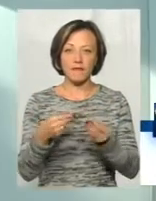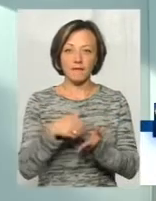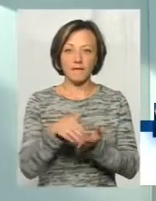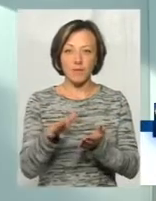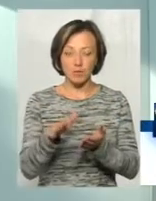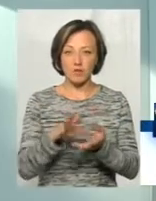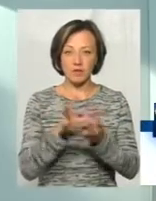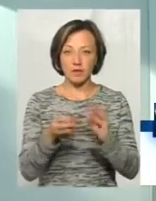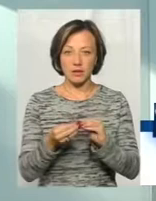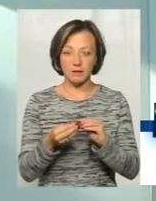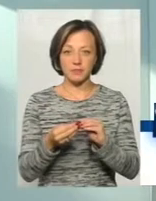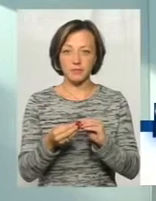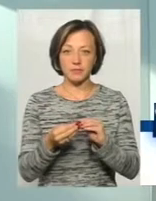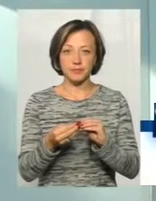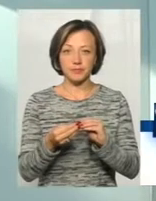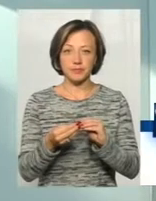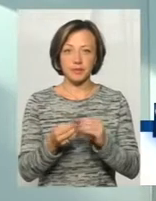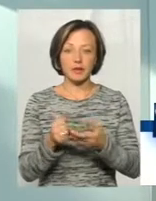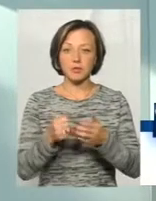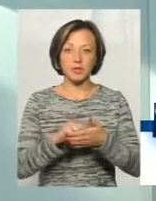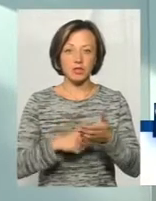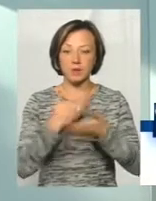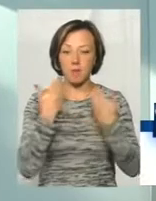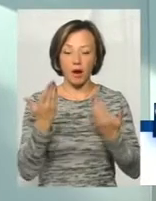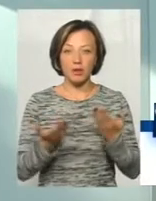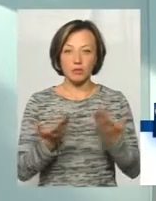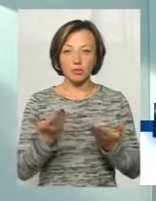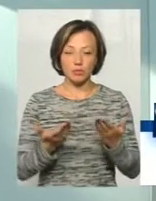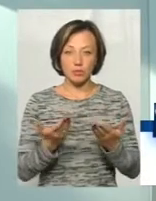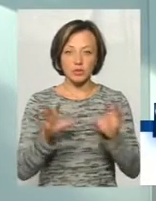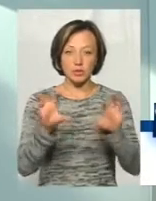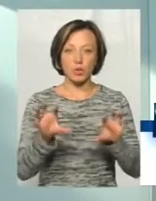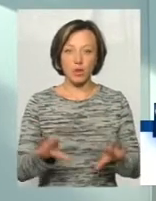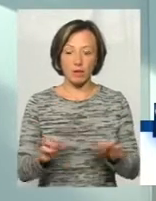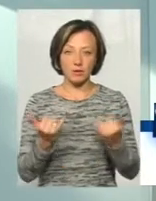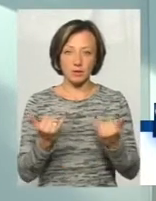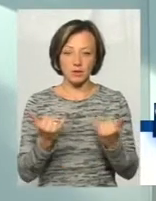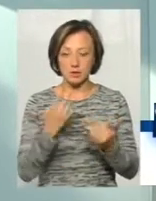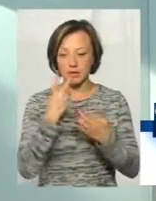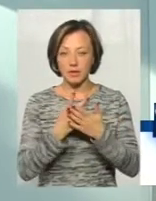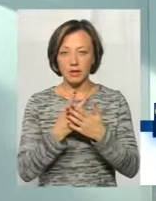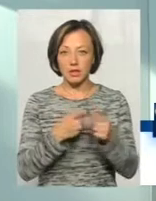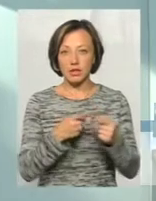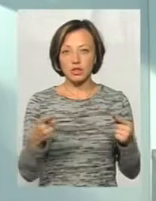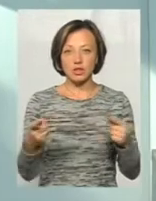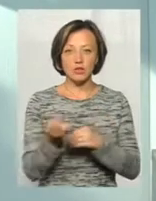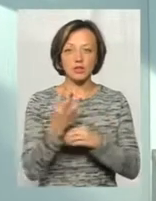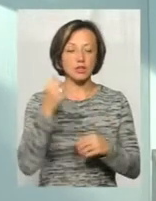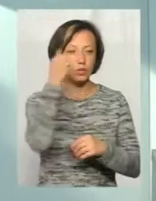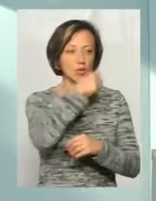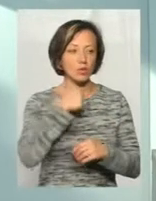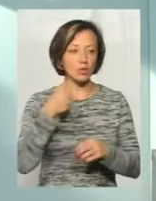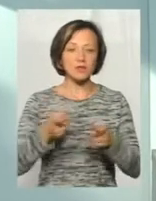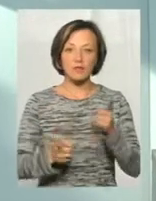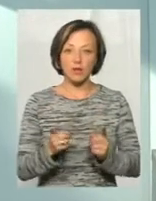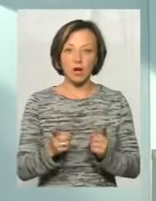відмовити взагалі, сьогодні підстав немає. Якщо брати законодавство, діюче на час 2014 року, то, звичайно,